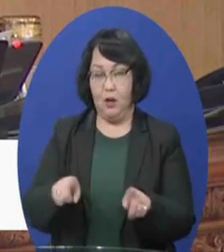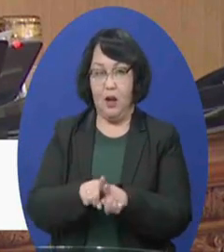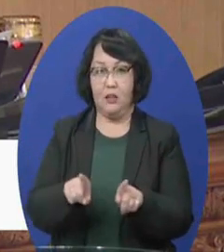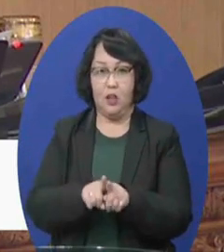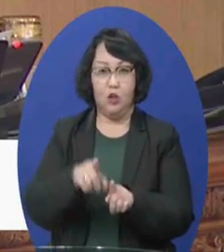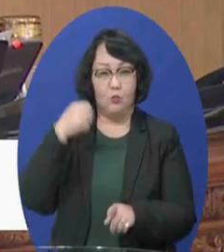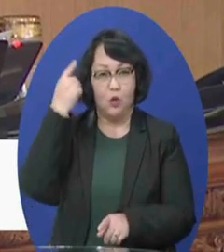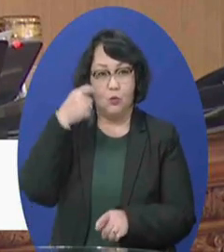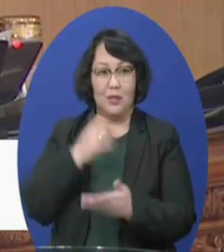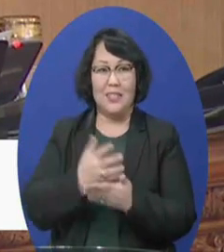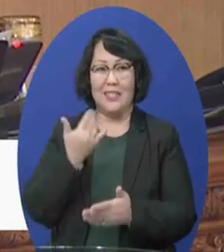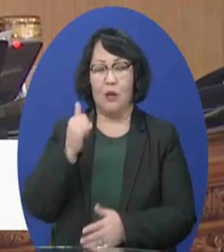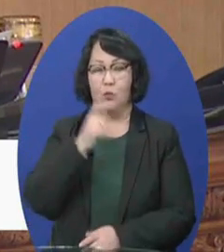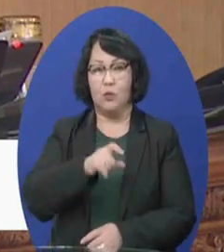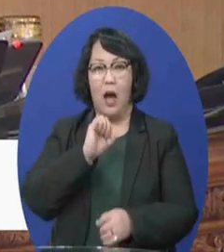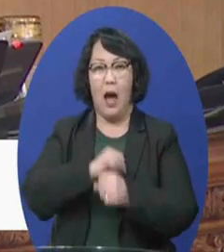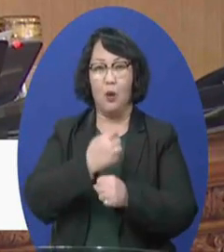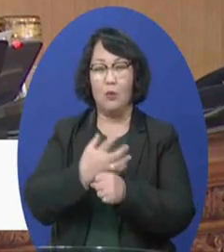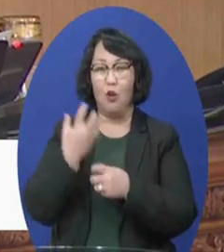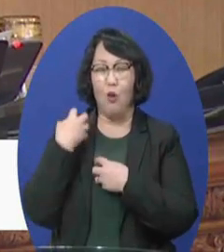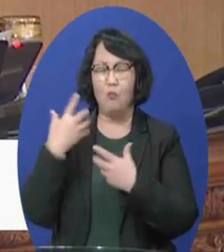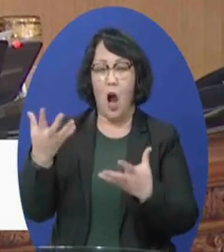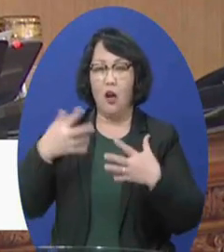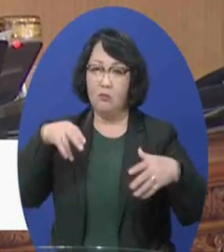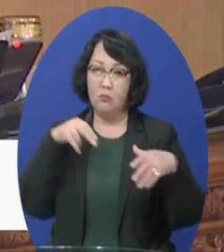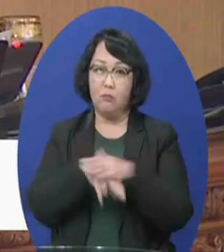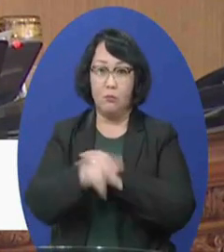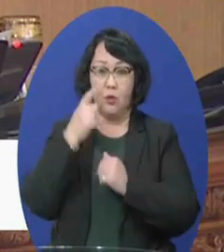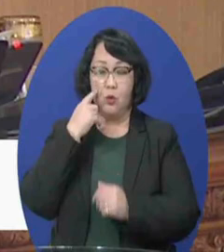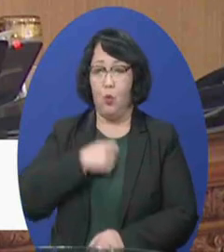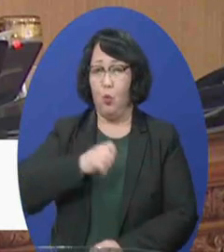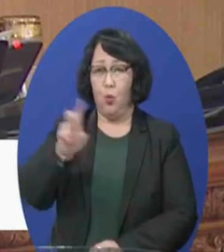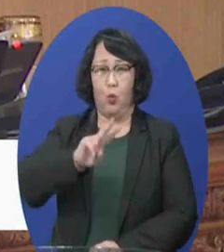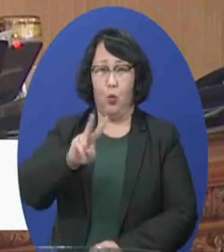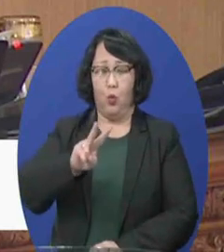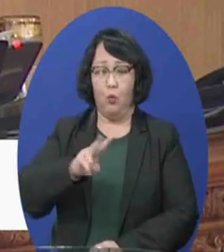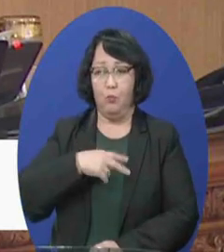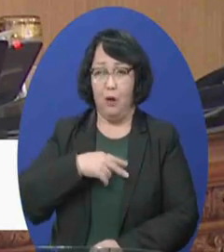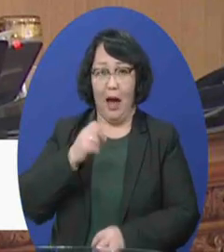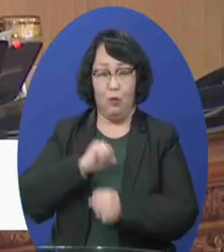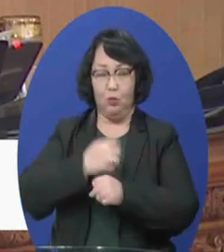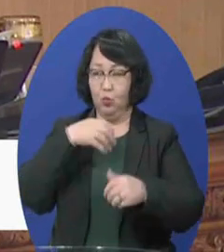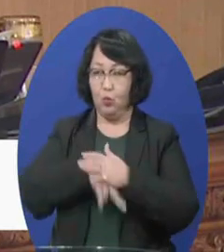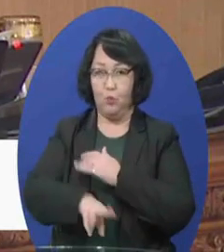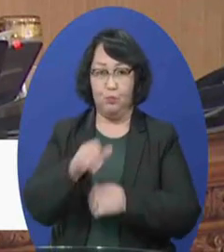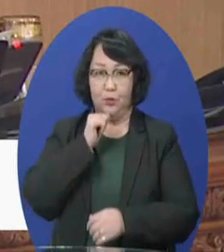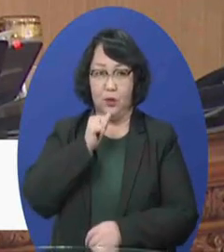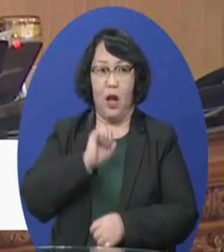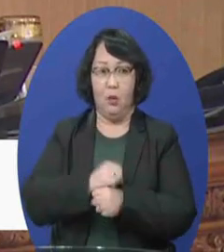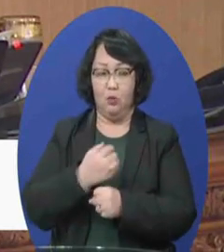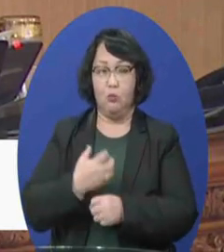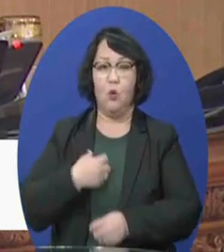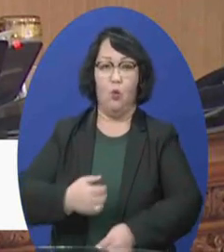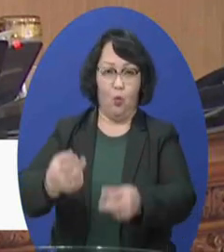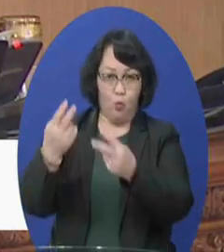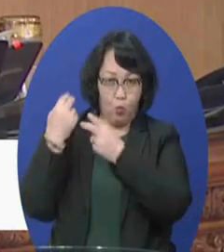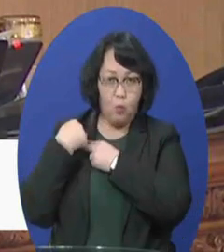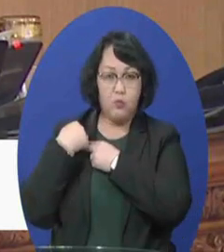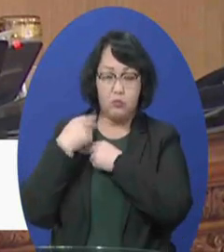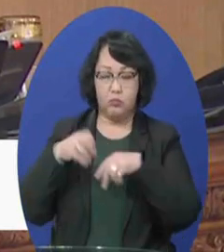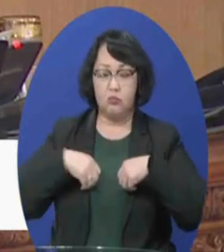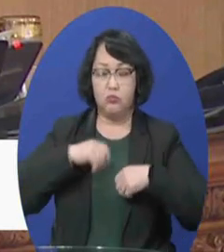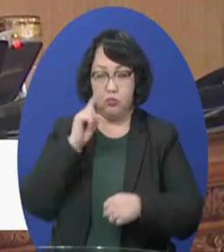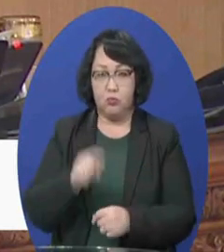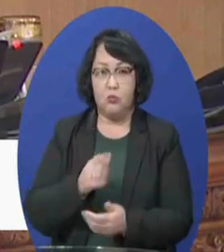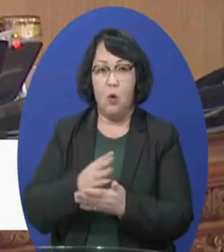Зарим нэг хүмүүс намайг хариуцлагаас ухтаж яах гэж бодож байгаа шүү. Би зүгтаагүй. Би харин хариуцлагаа үүрч байгаа. Би улсын төлөө